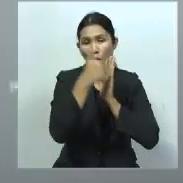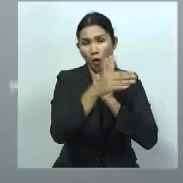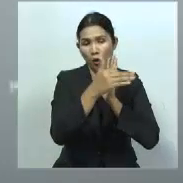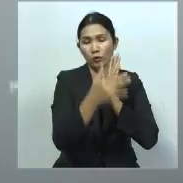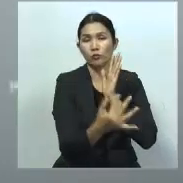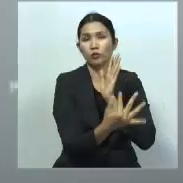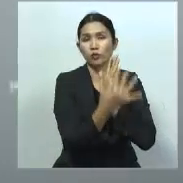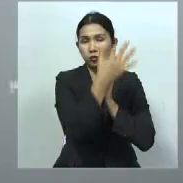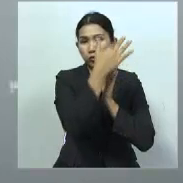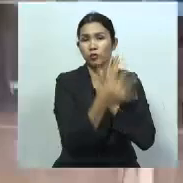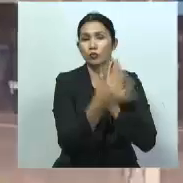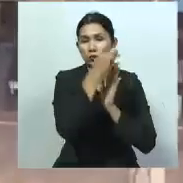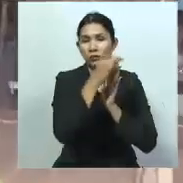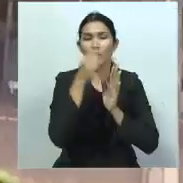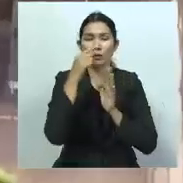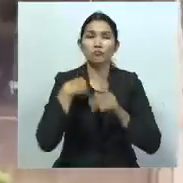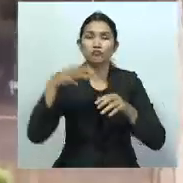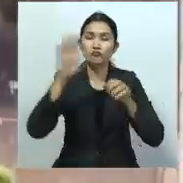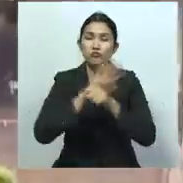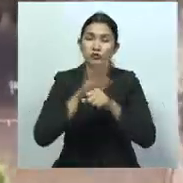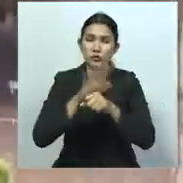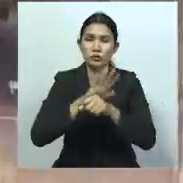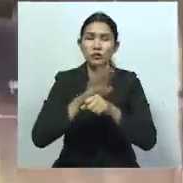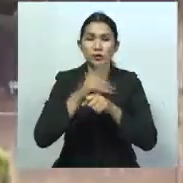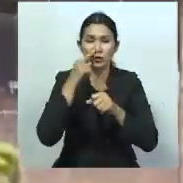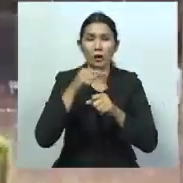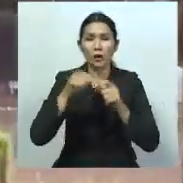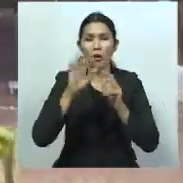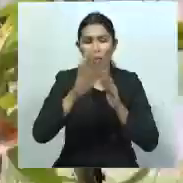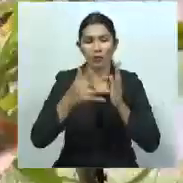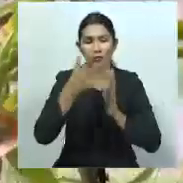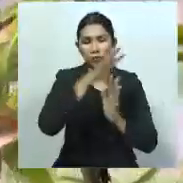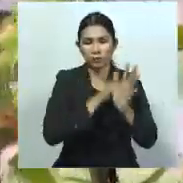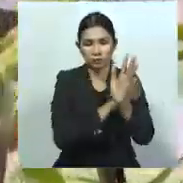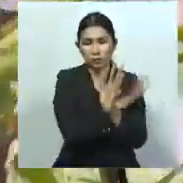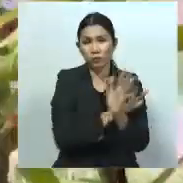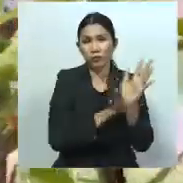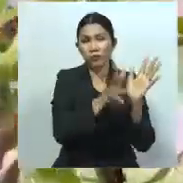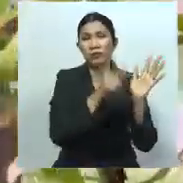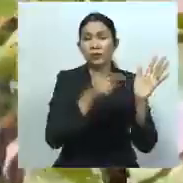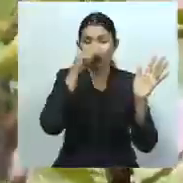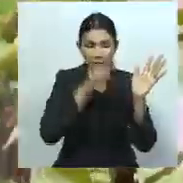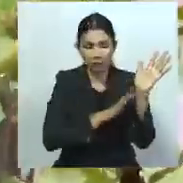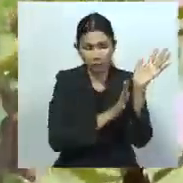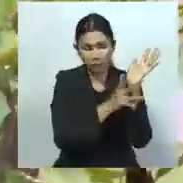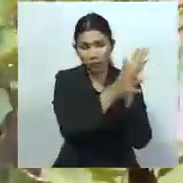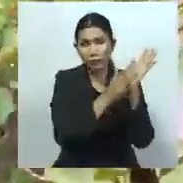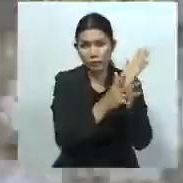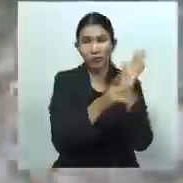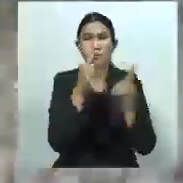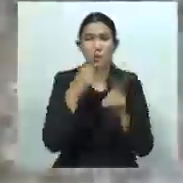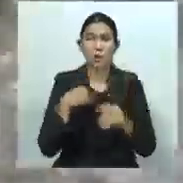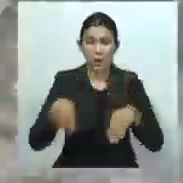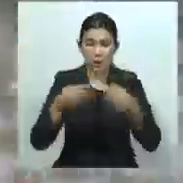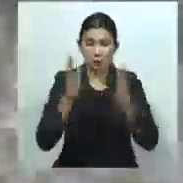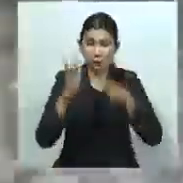พัchaเข้าหาหมอรษุมตะวญตกเชียงใต้กำลงปานกลางที่พัดปกคุ่มทะเลอัรมัณ ประเทศไยและอ่าวไทยจึงขให้ประชาชนในพ้น